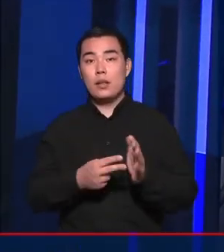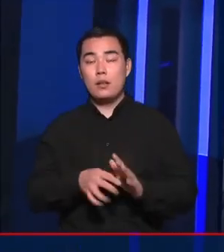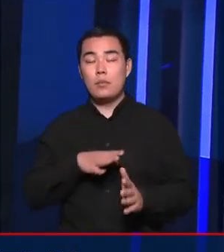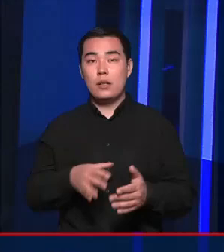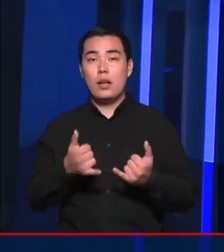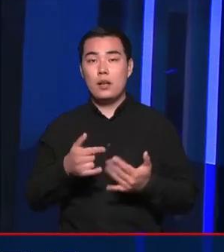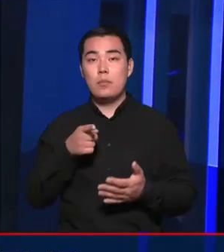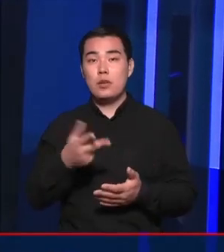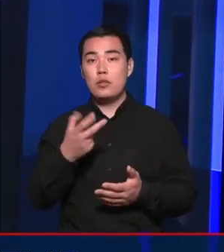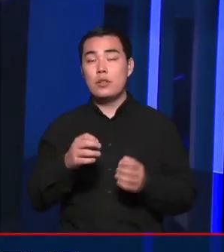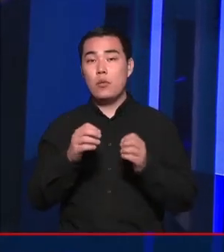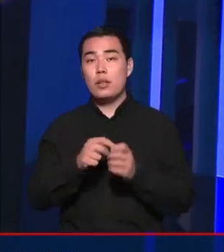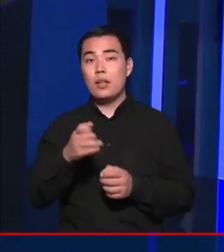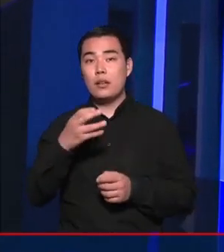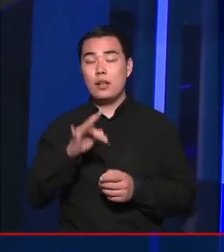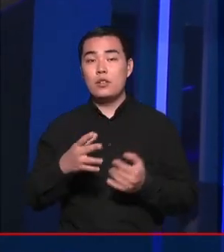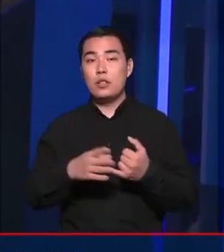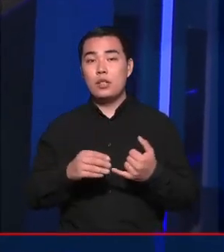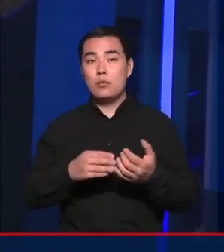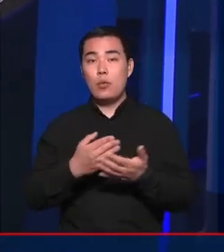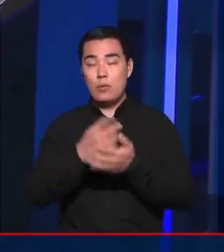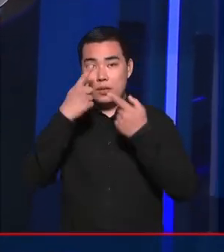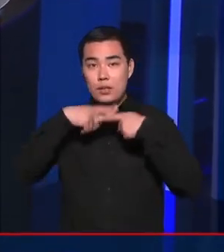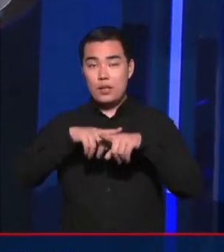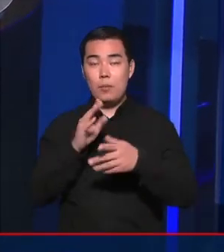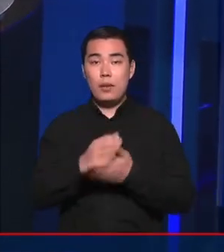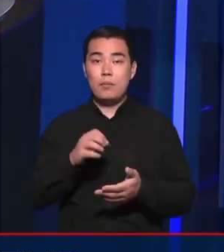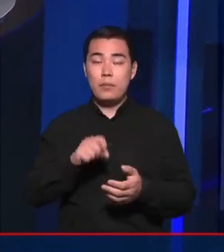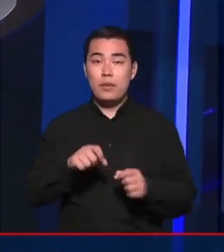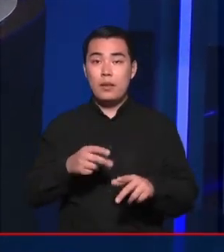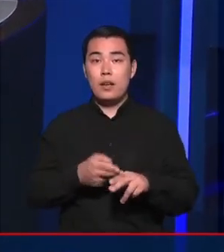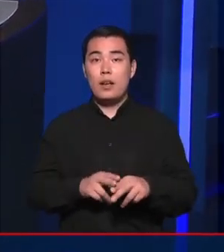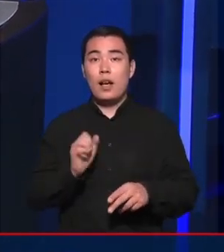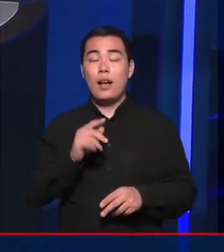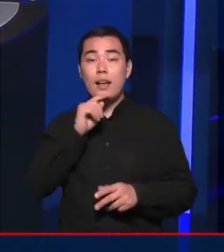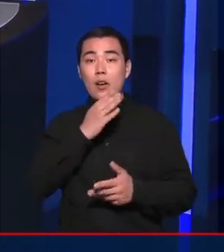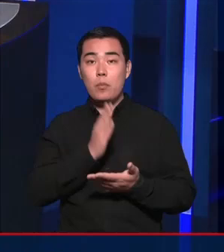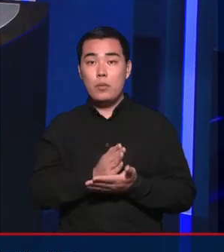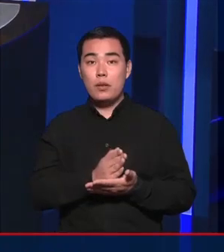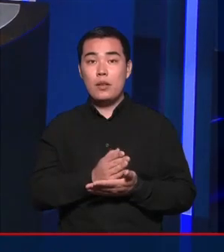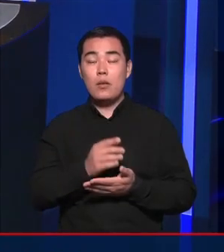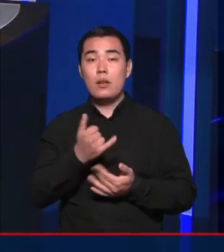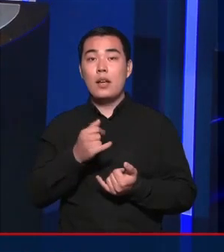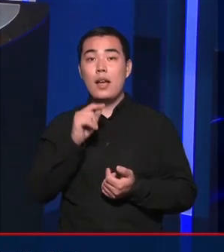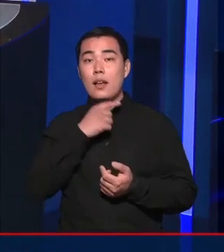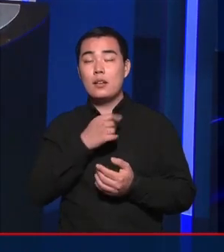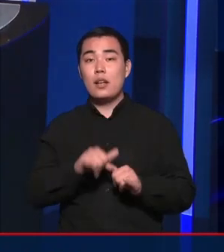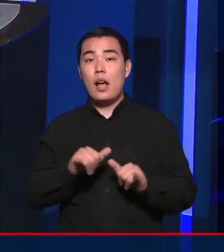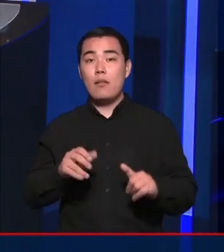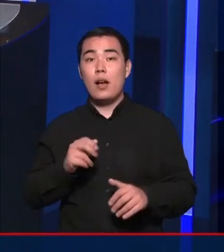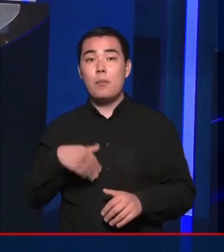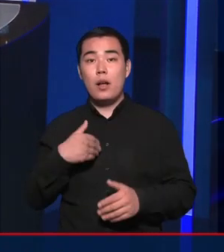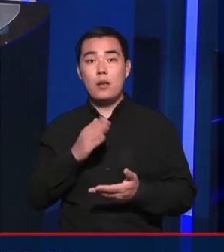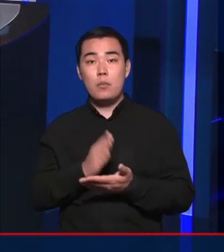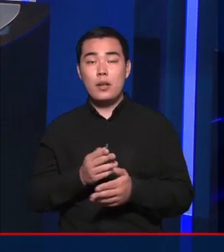Қазір 1310 гектар жер жаңа технологиямен суарылады. Сондықтан бұл қаншалықты үнемдейді? Өнім көлемін арттыруға